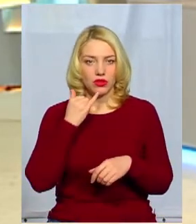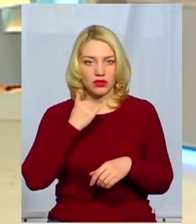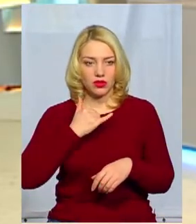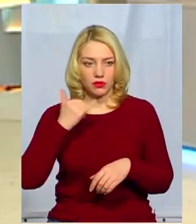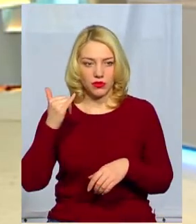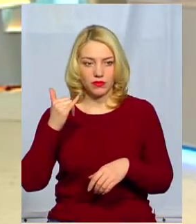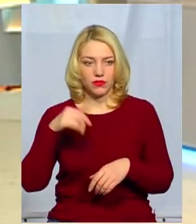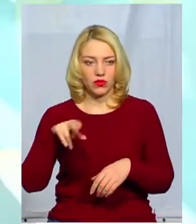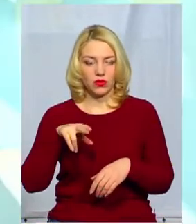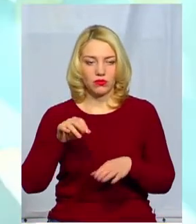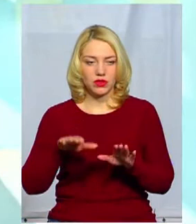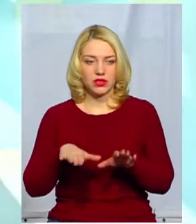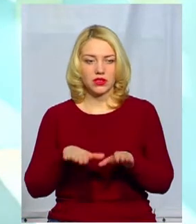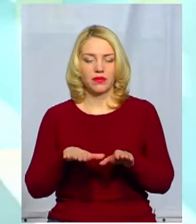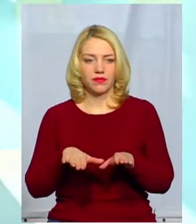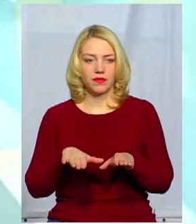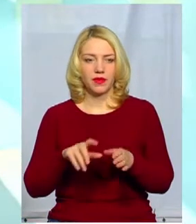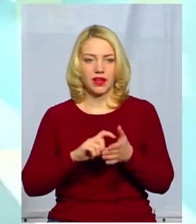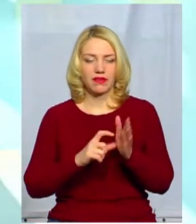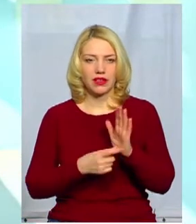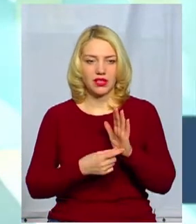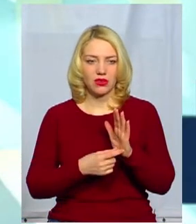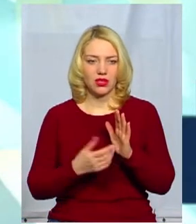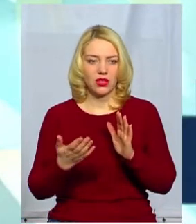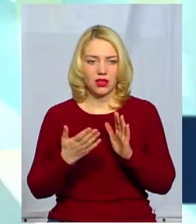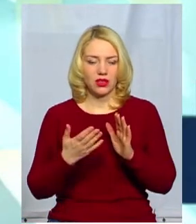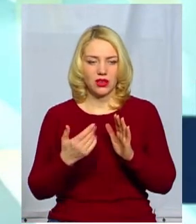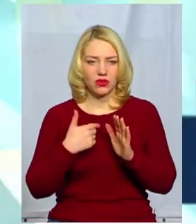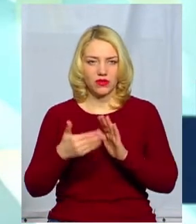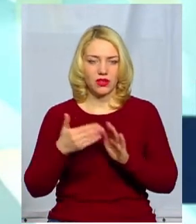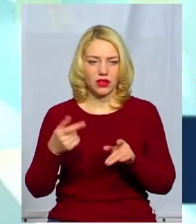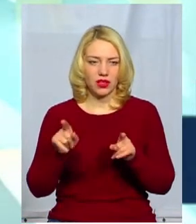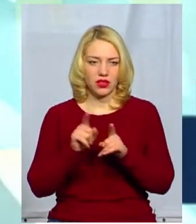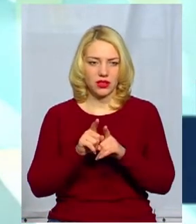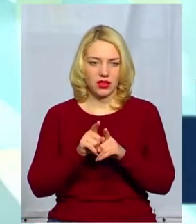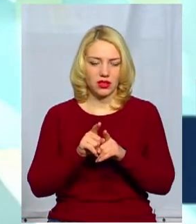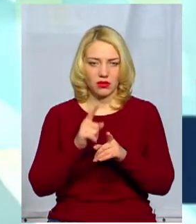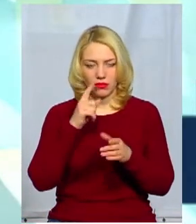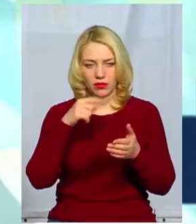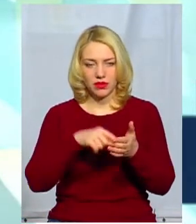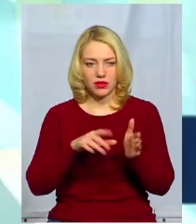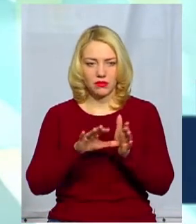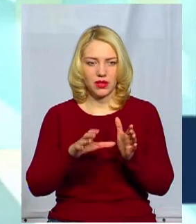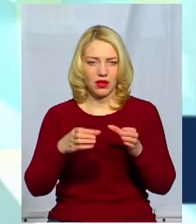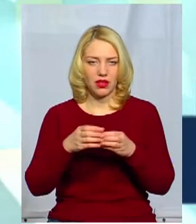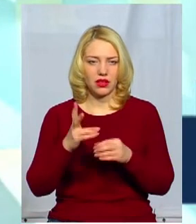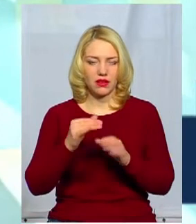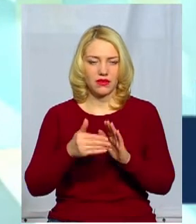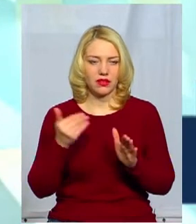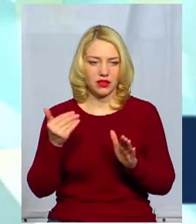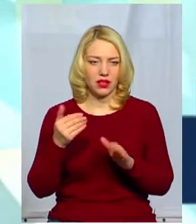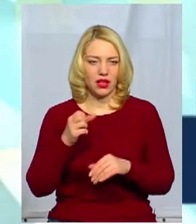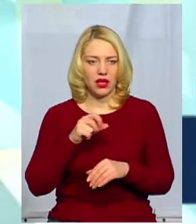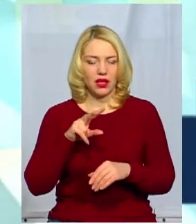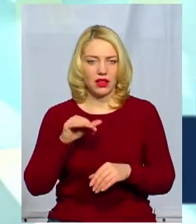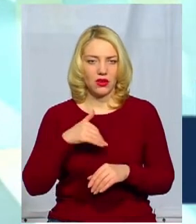зателефонувати до місця, до квартири, з якої викликали, і таким чином попасти бригаді на виклик.